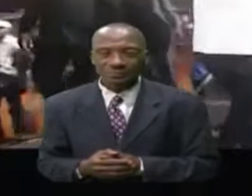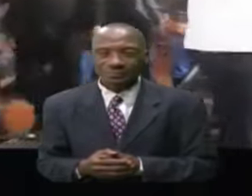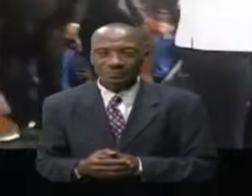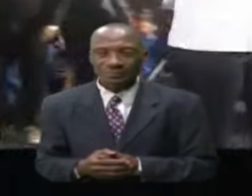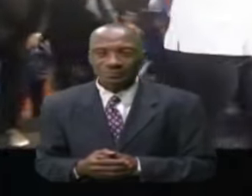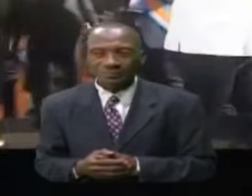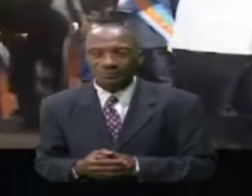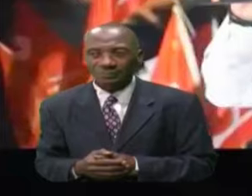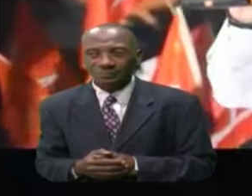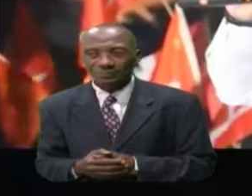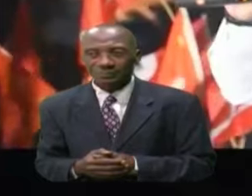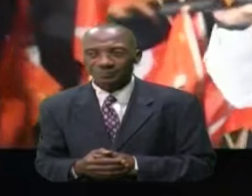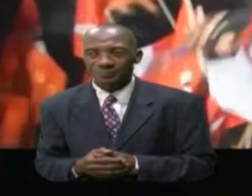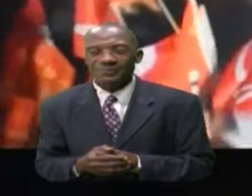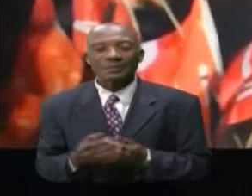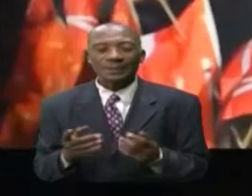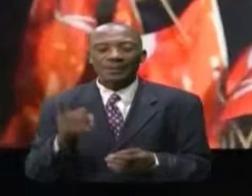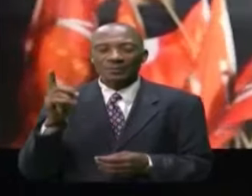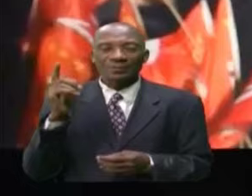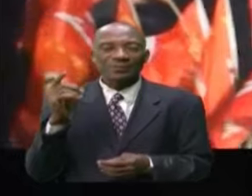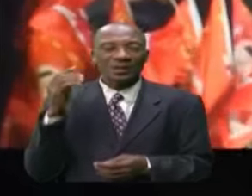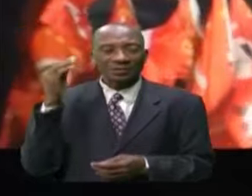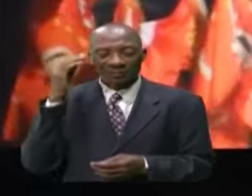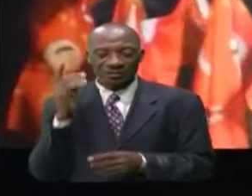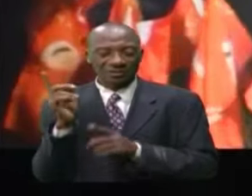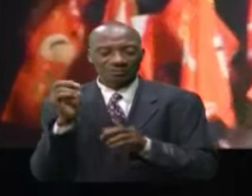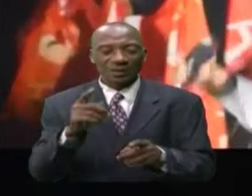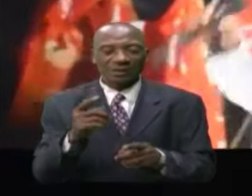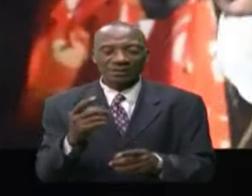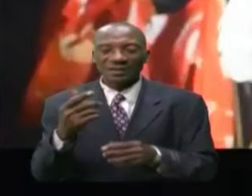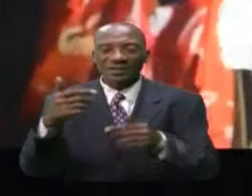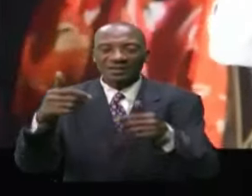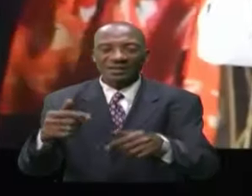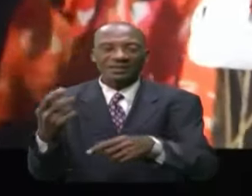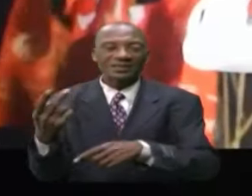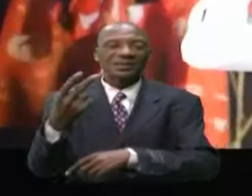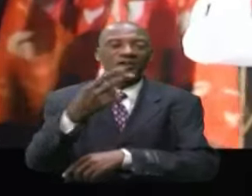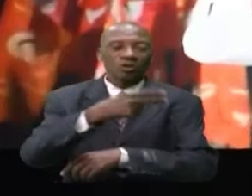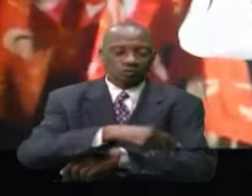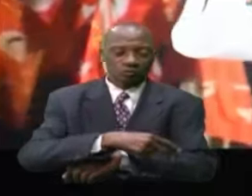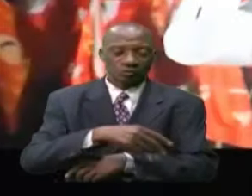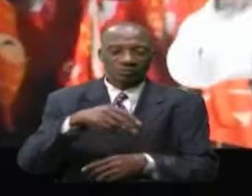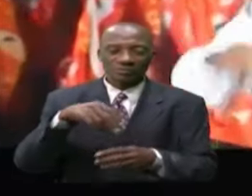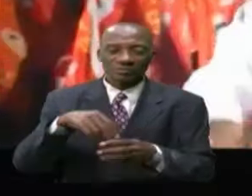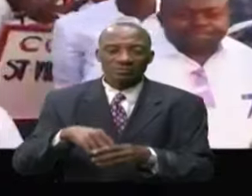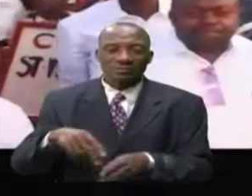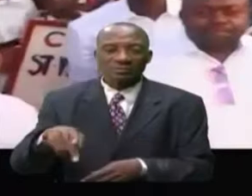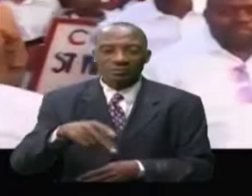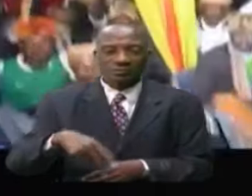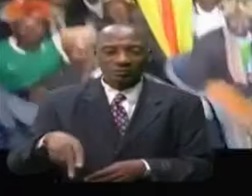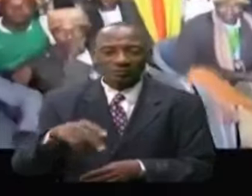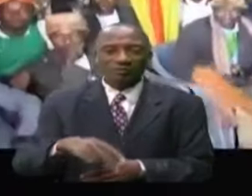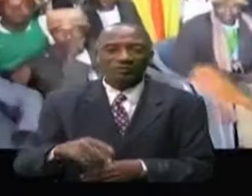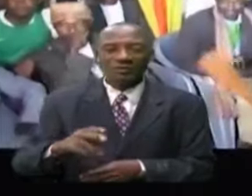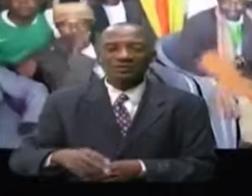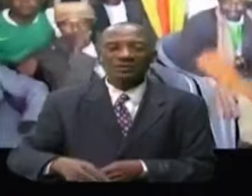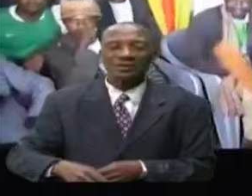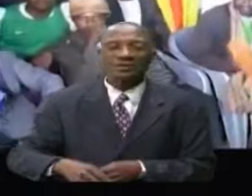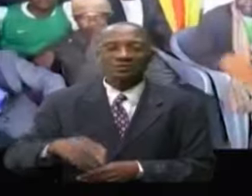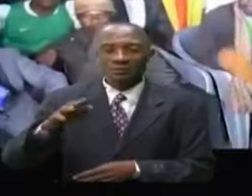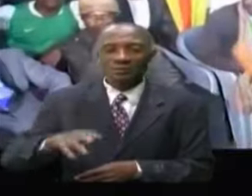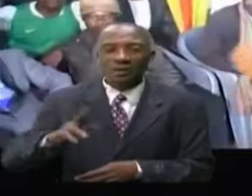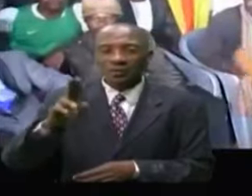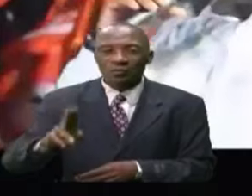Le séjour de 48 heures du Premier ministre Jean-Michel Samalou Kondé Kyenge à ICO, chef-lieu de la province du Haut-Uele, a été